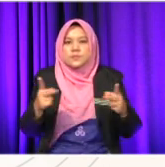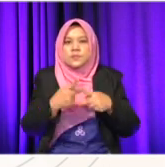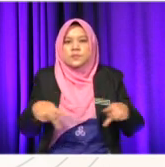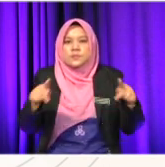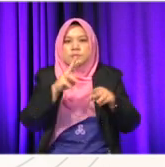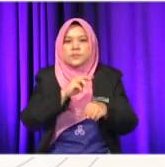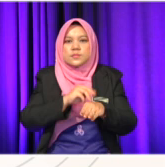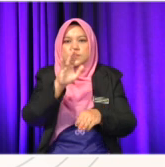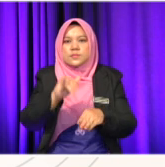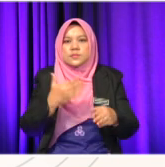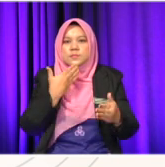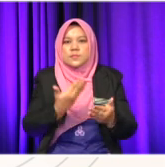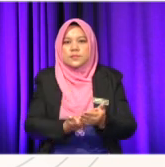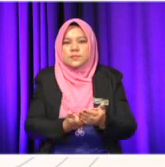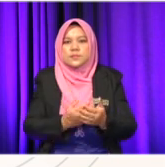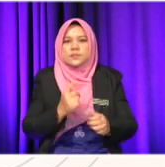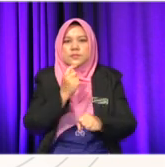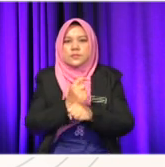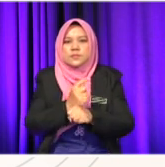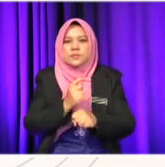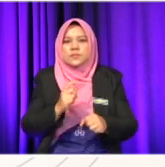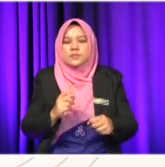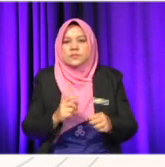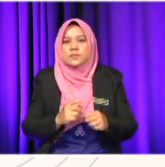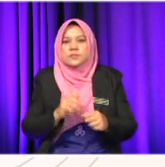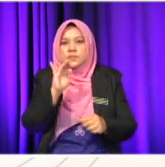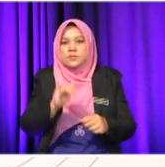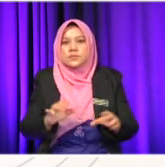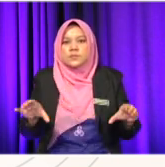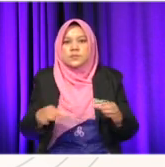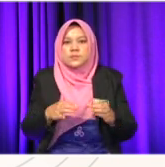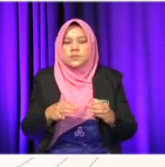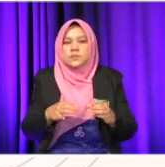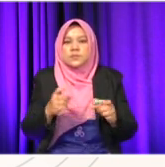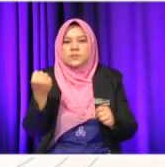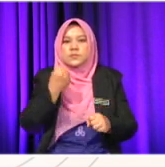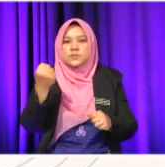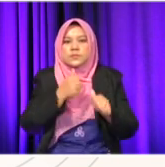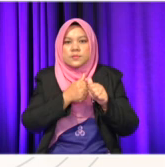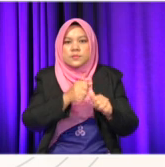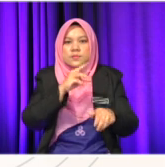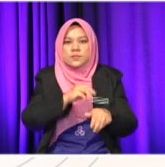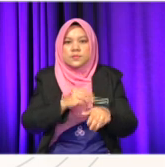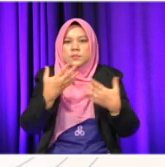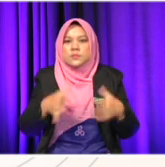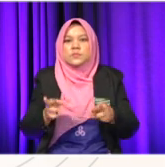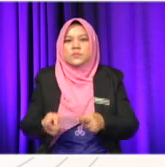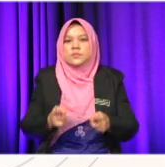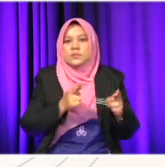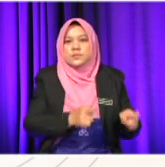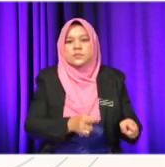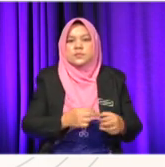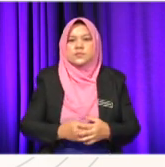baik tugas yang dilakukan sejak sebelum mati menempati tempo masa yang telah dirancang penulisan